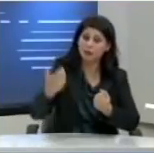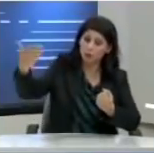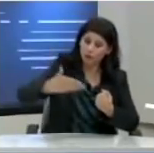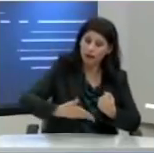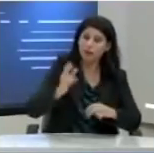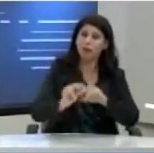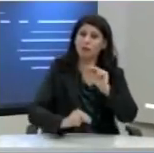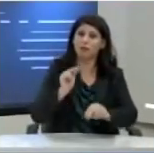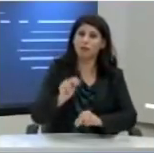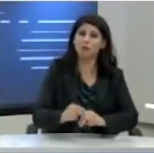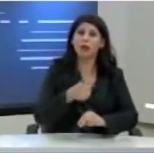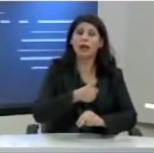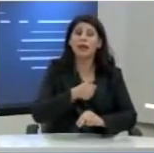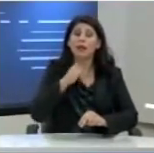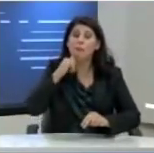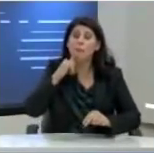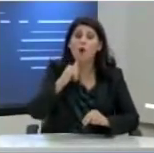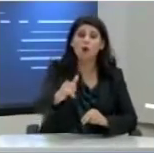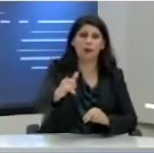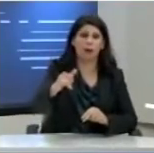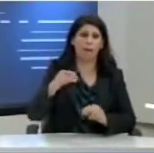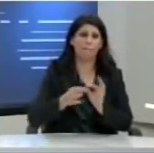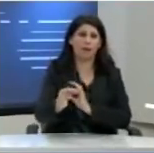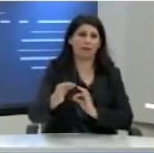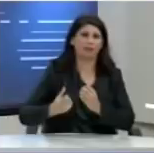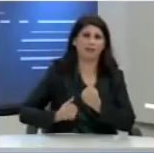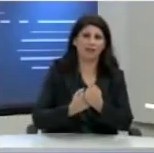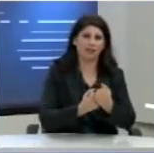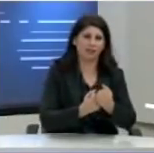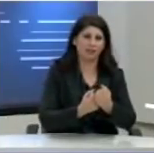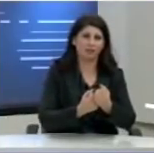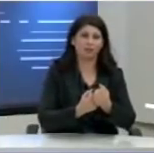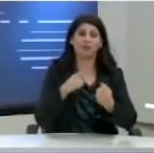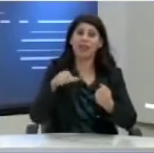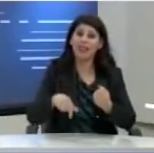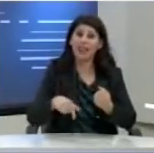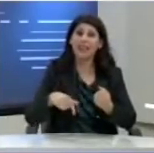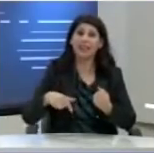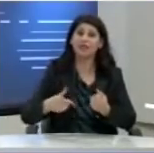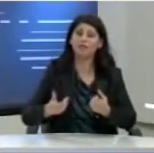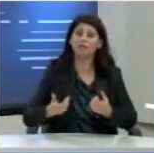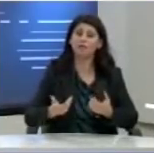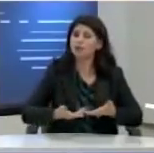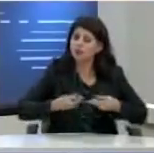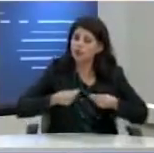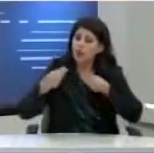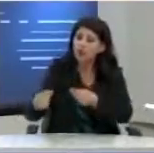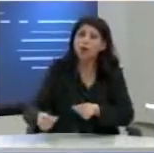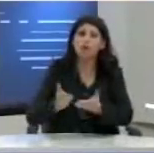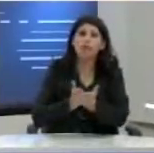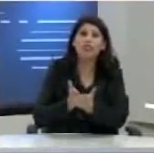ψηφίζουμε είναι μόνιμα μέτρα στήριξης. Μόνιμα. Και είναι η απόδοση δικαιοσύνης για τους